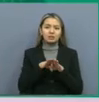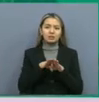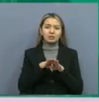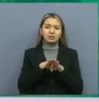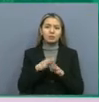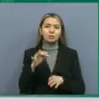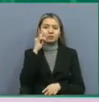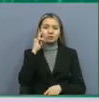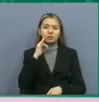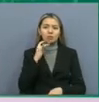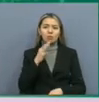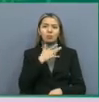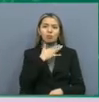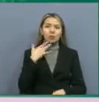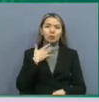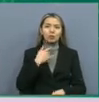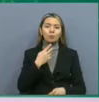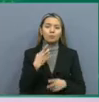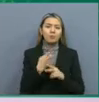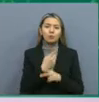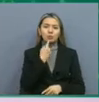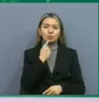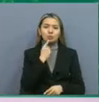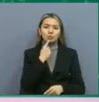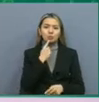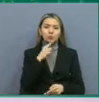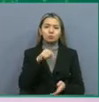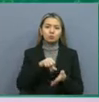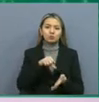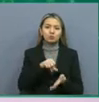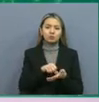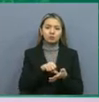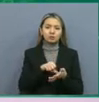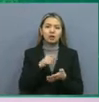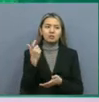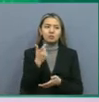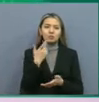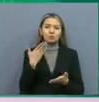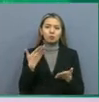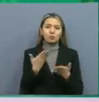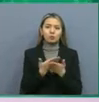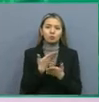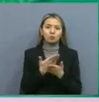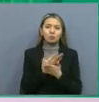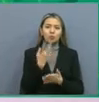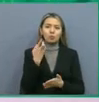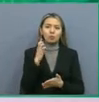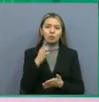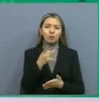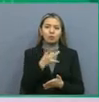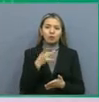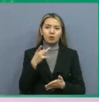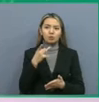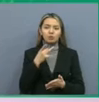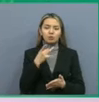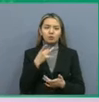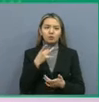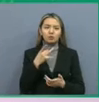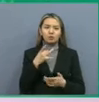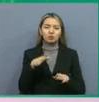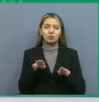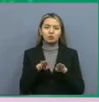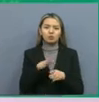солтүстік өңірлерде айтарлықтай қиындықсыз жерсіндіріліп келеді. Шаруашылықтағы жанашыл бастамалар Бурабай ауданының Шиелі ауылы өңіріне